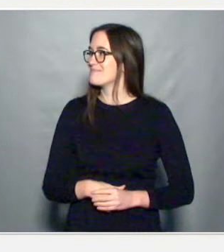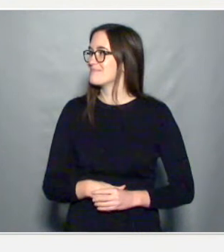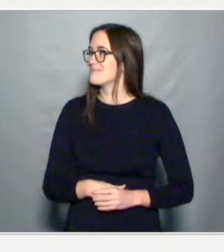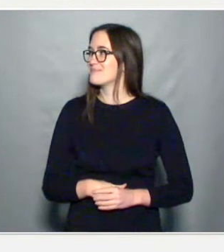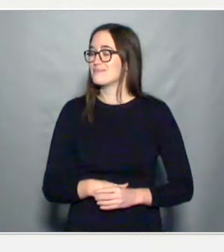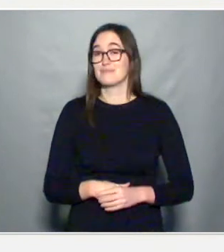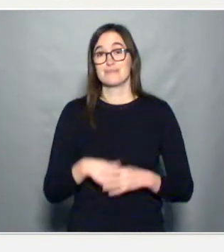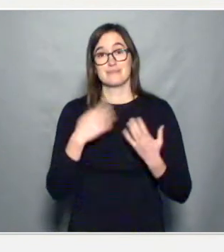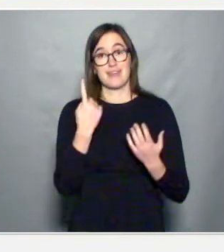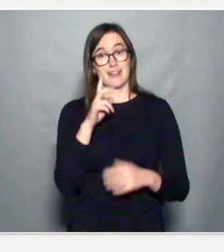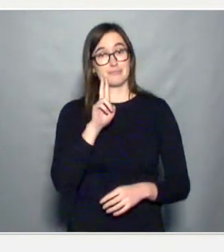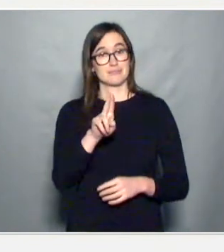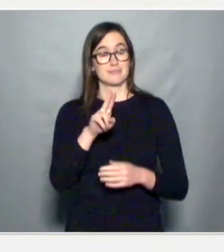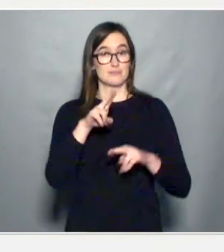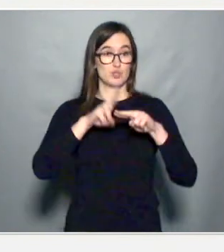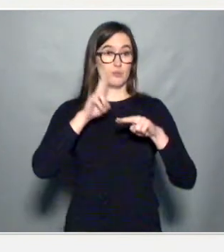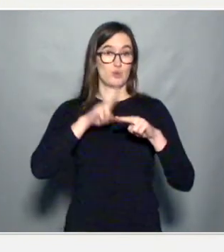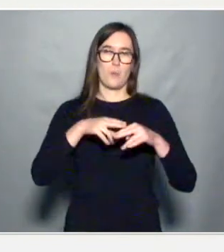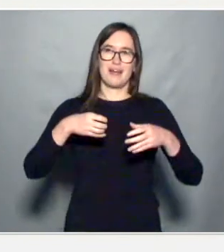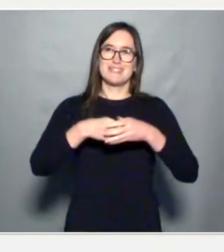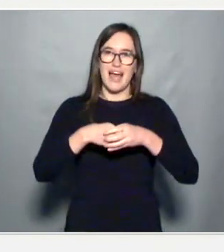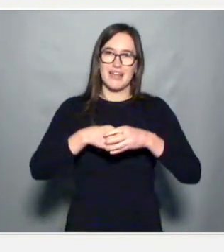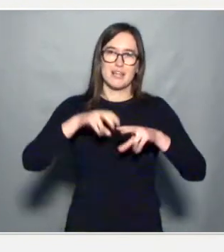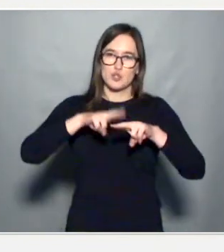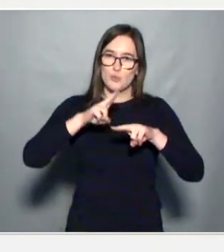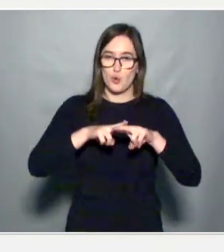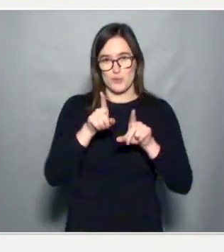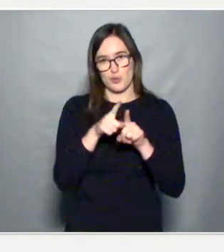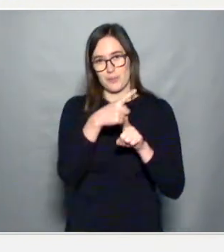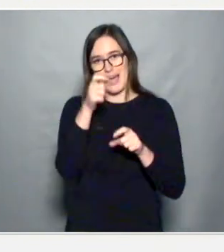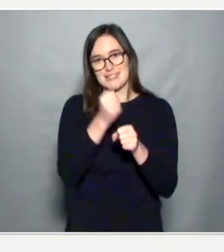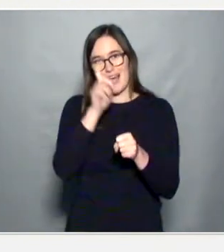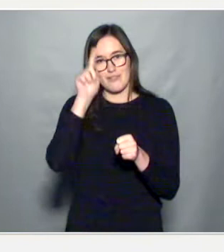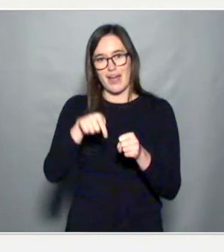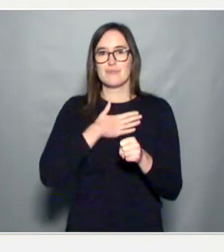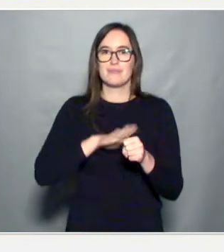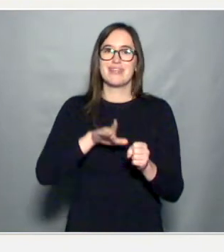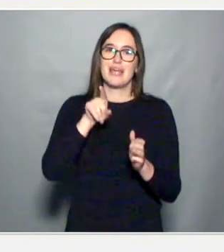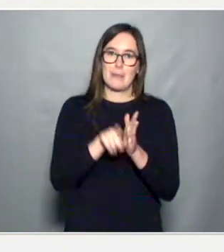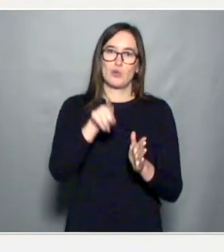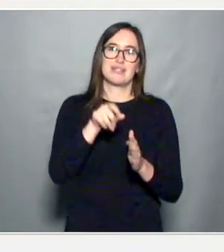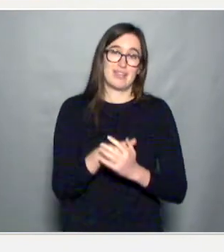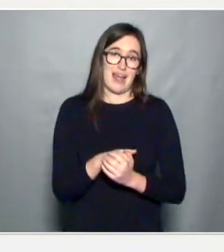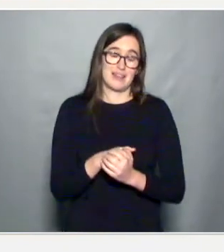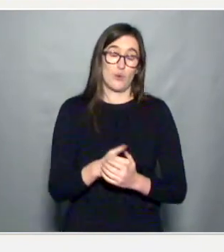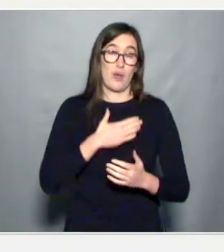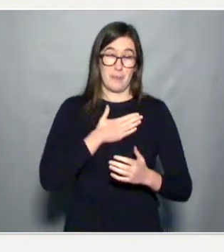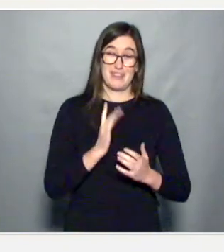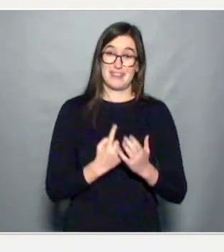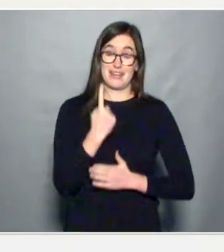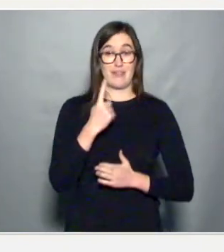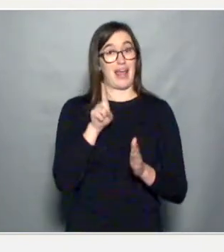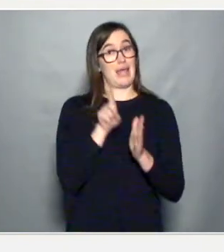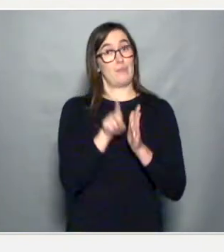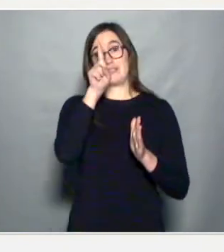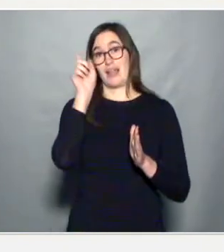Ett av kärnsymptomen vid ADHD som ni alla säkert redan vet, det är just impulsivitet. Och i mitt fall så kan impulsiviteten tas uttryck på